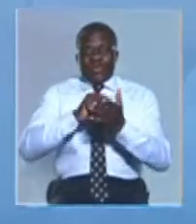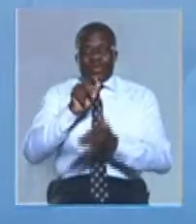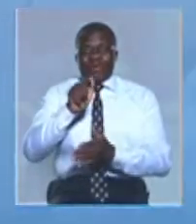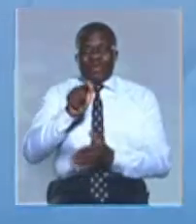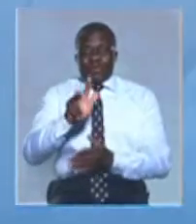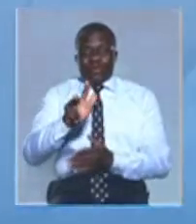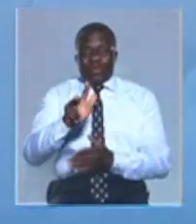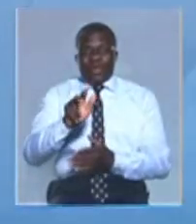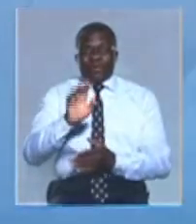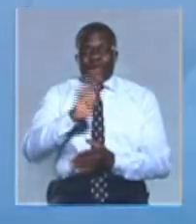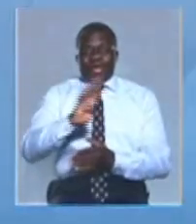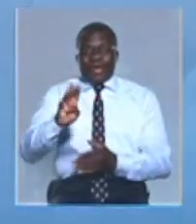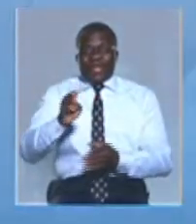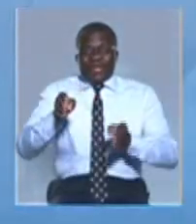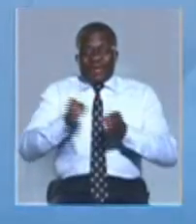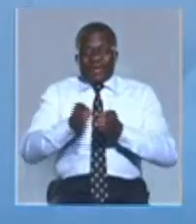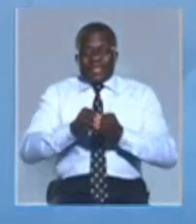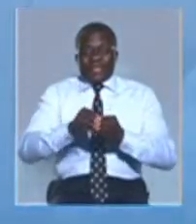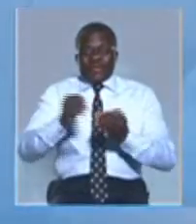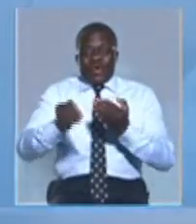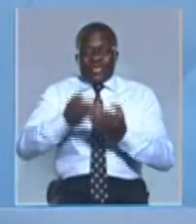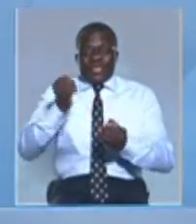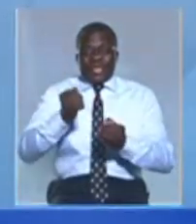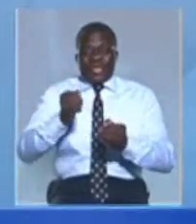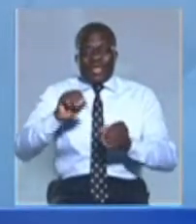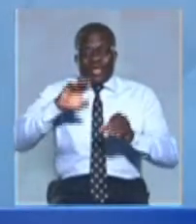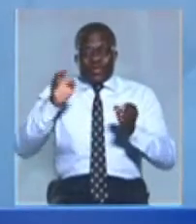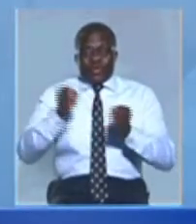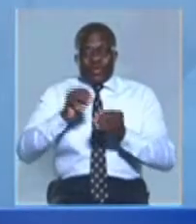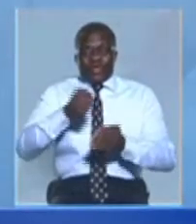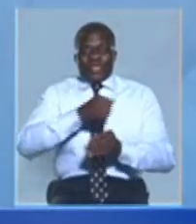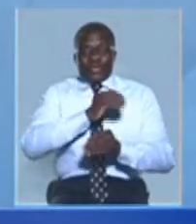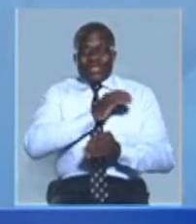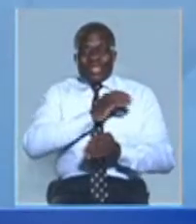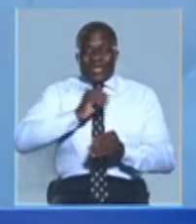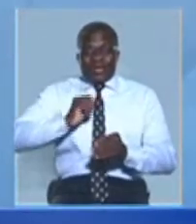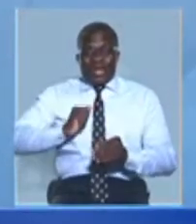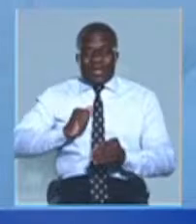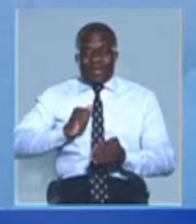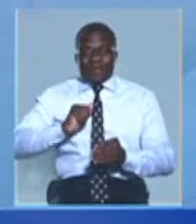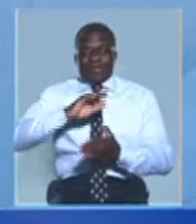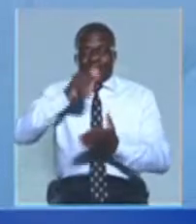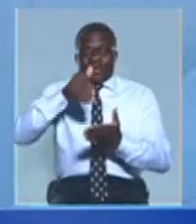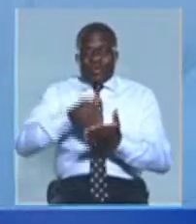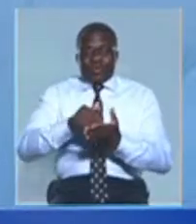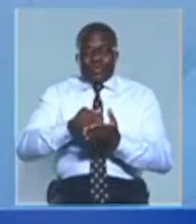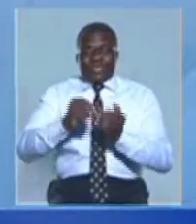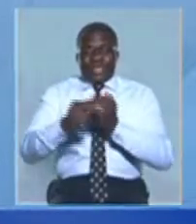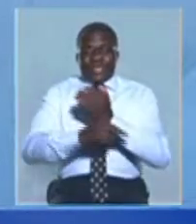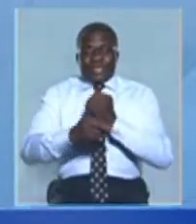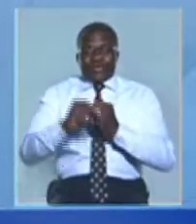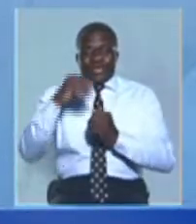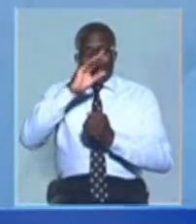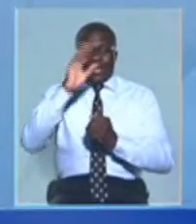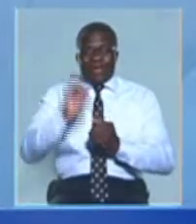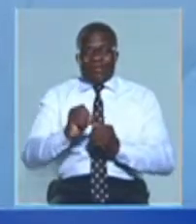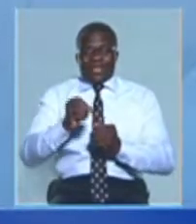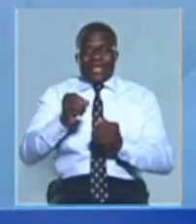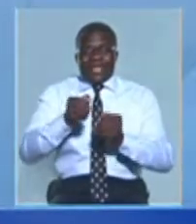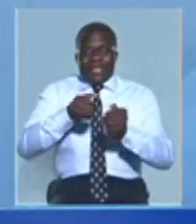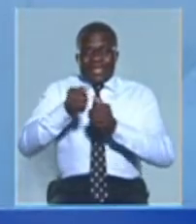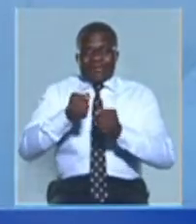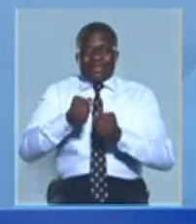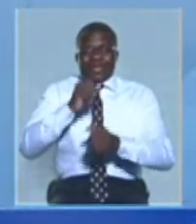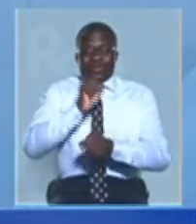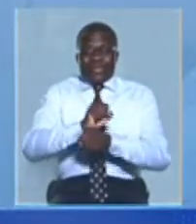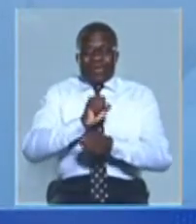2 février 2023. La 44e session ordinaire du conseil d'administration du Centre régional africain d'administration